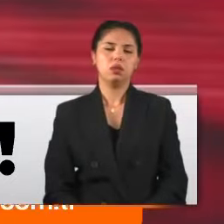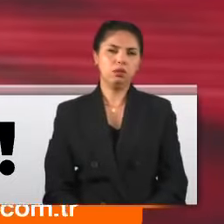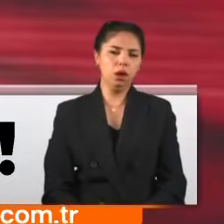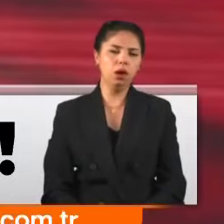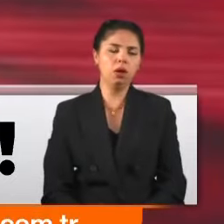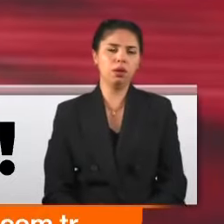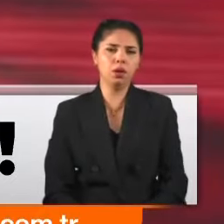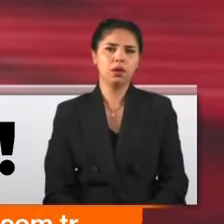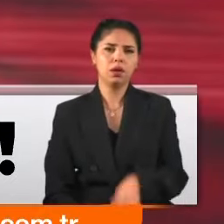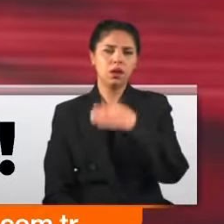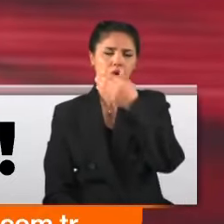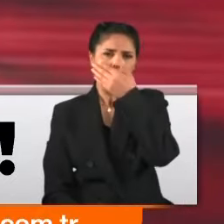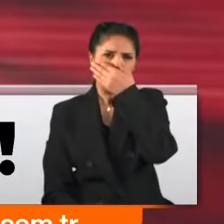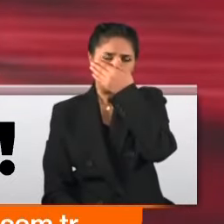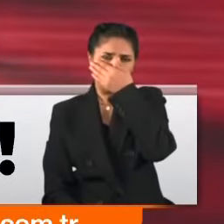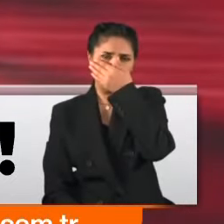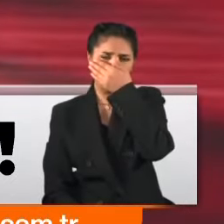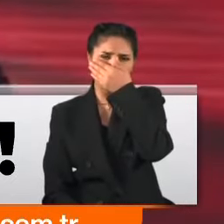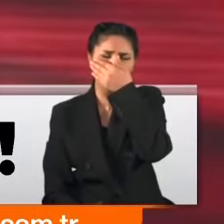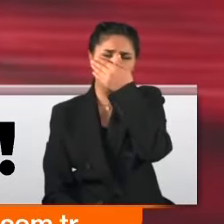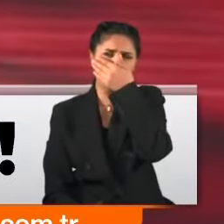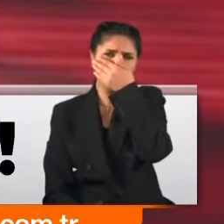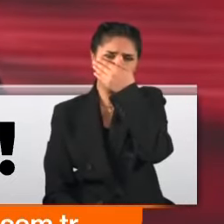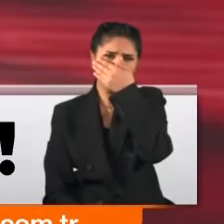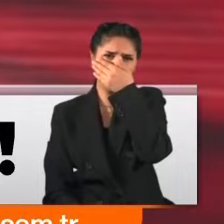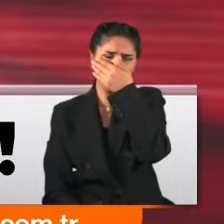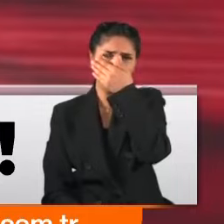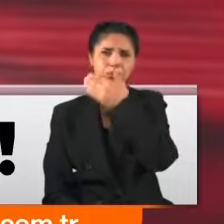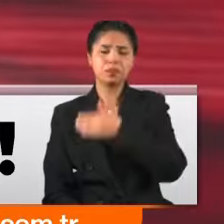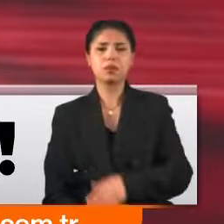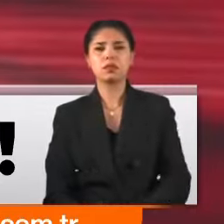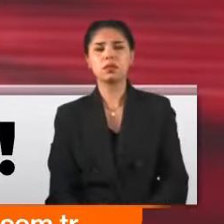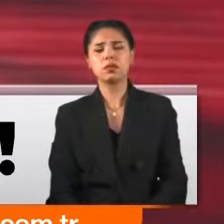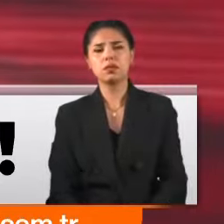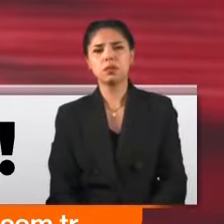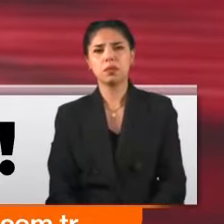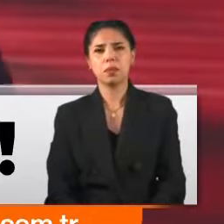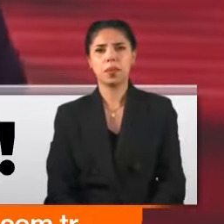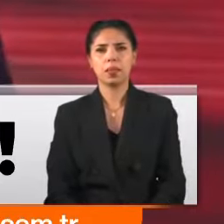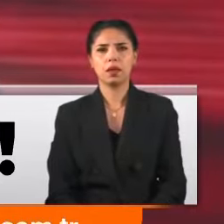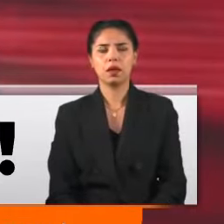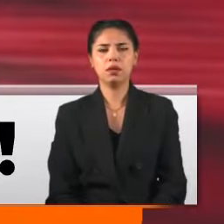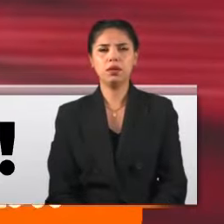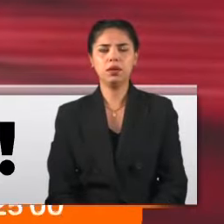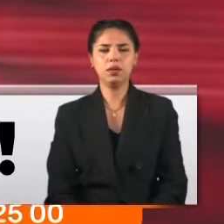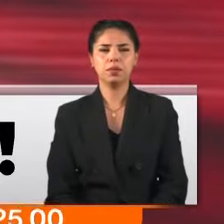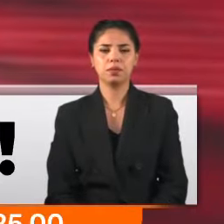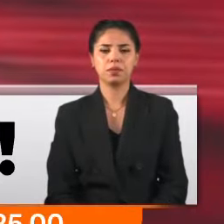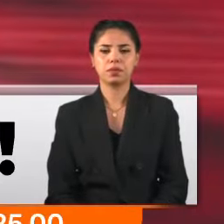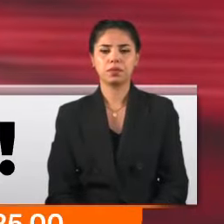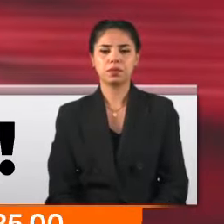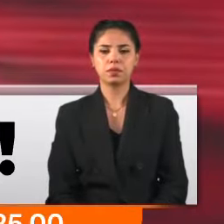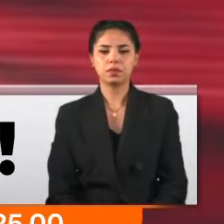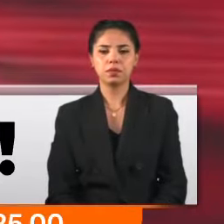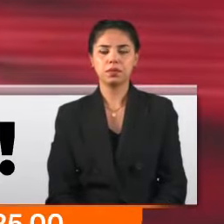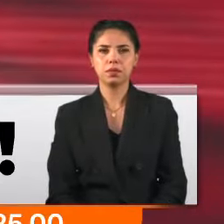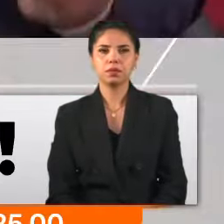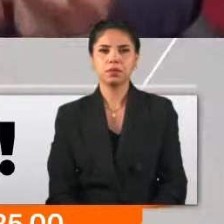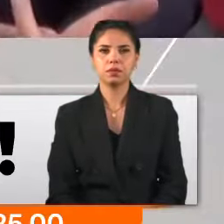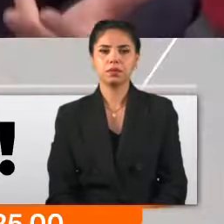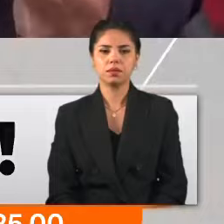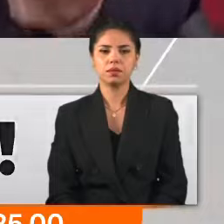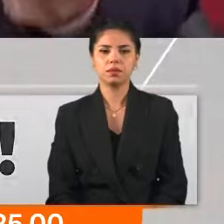Benim Cumhurbaşkanlığı adaylığım sanki ben zorla ben Cumhurbaşkanı oldum. Hayır efendim, böyle bir düşünce aklımın ucundan bile